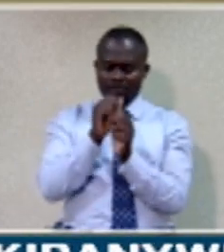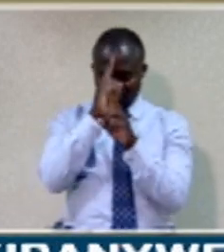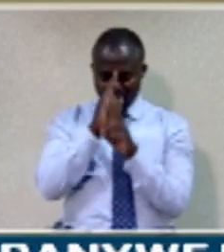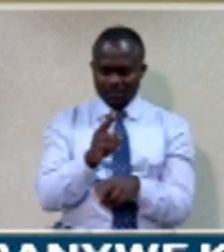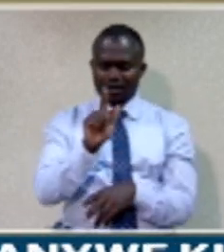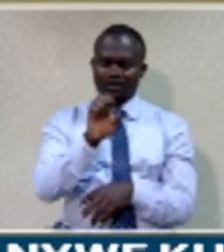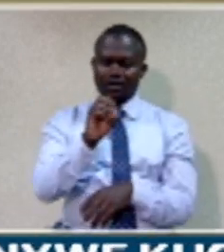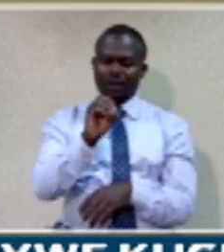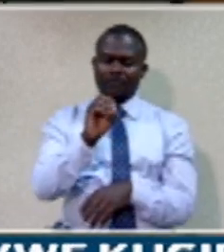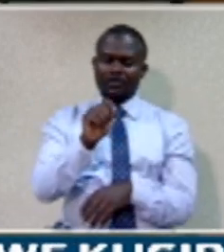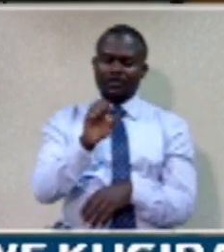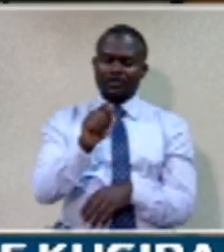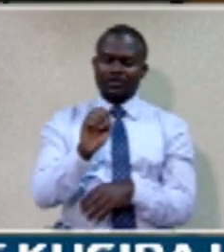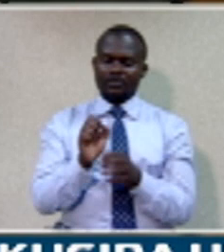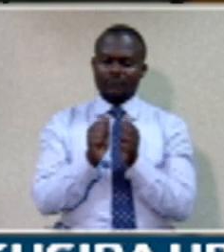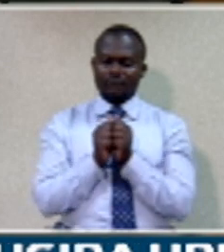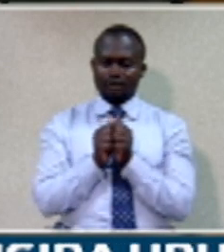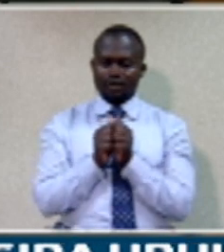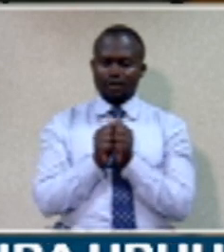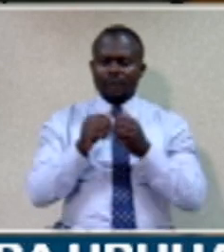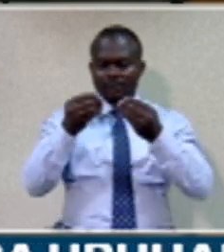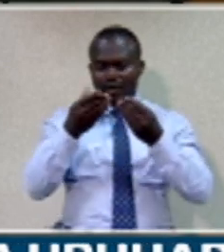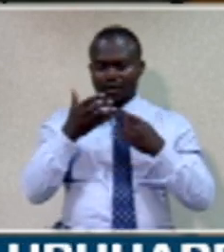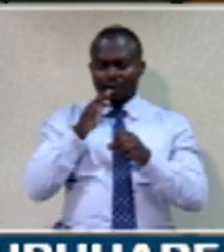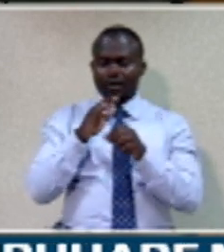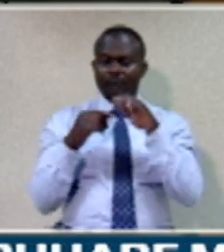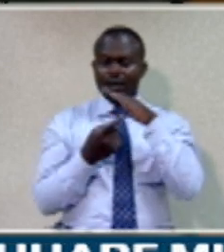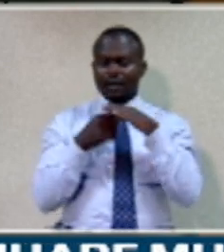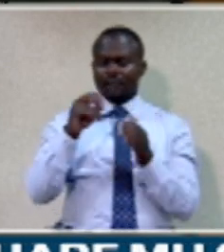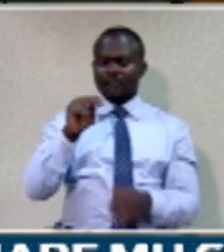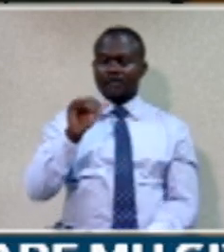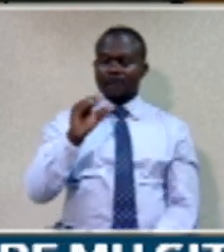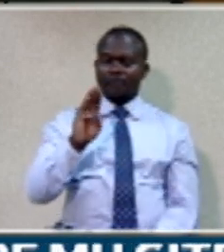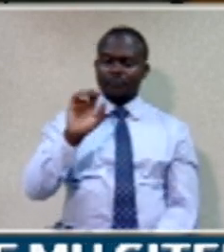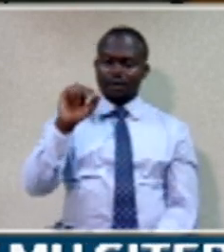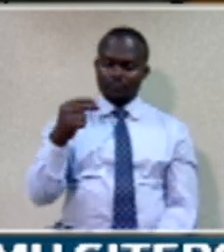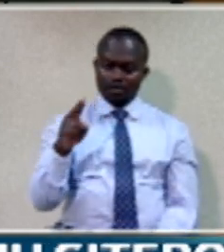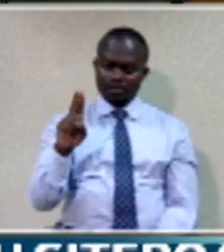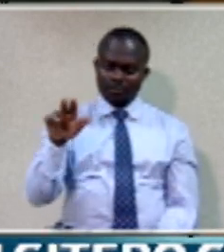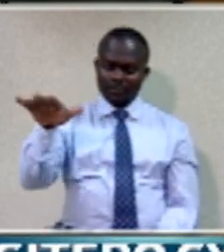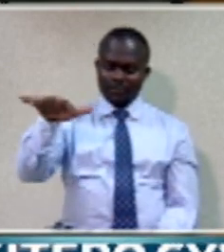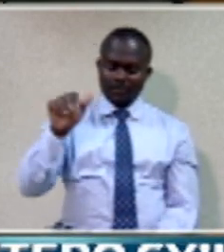Honorable Letitia Nyinawamwiza. Baduhaye kesi ya Nyabihu,